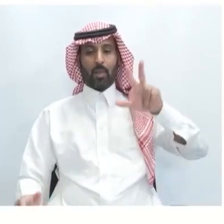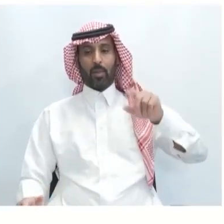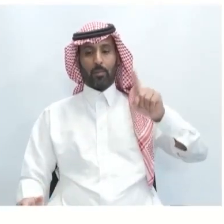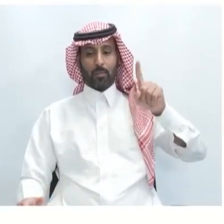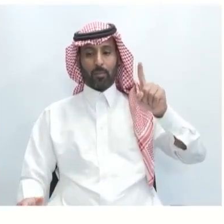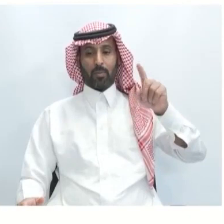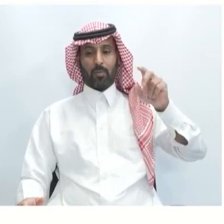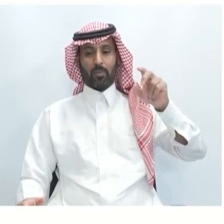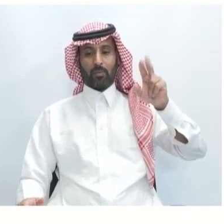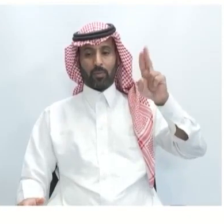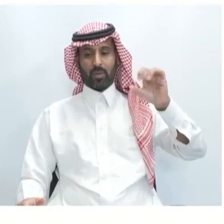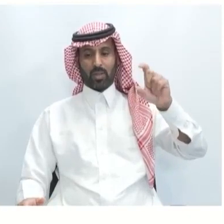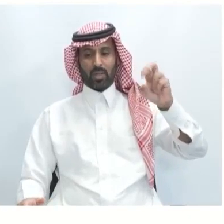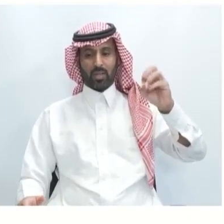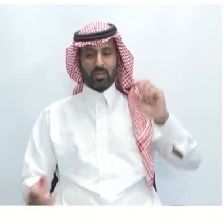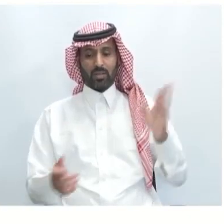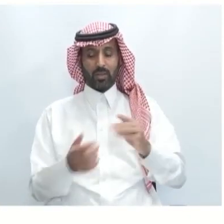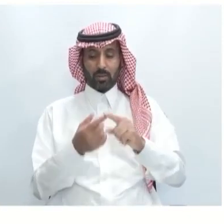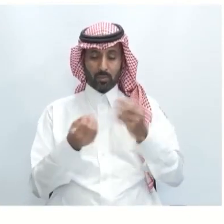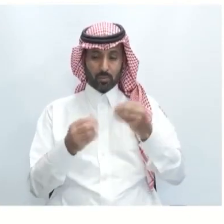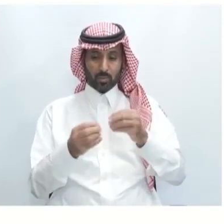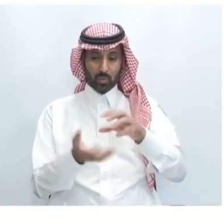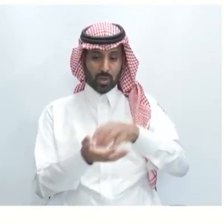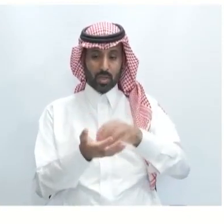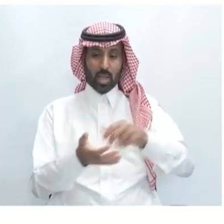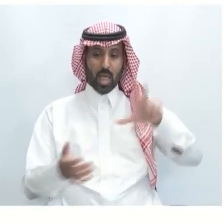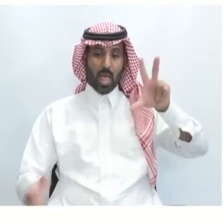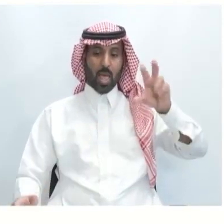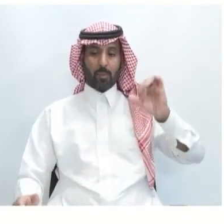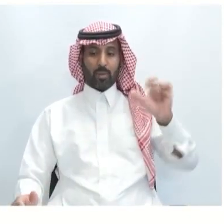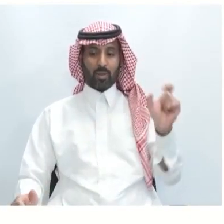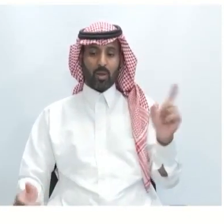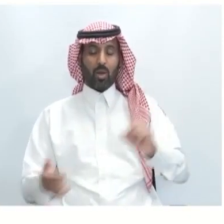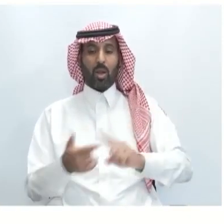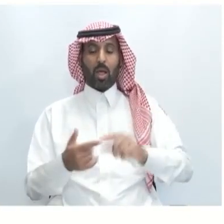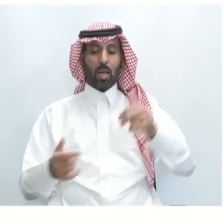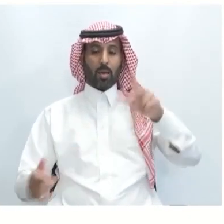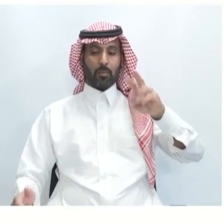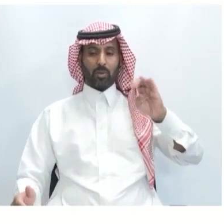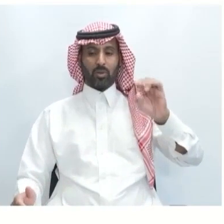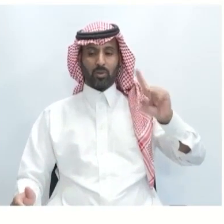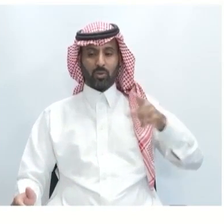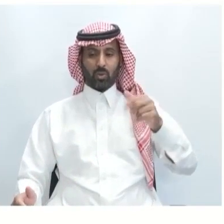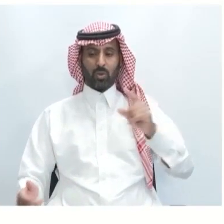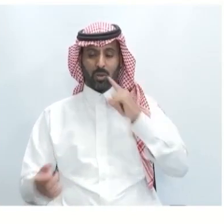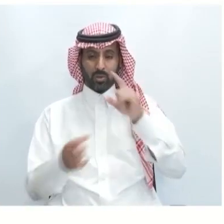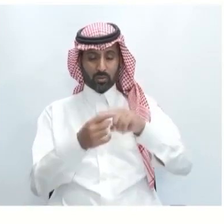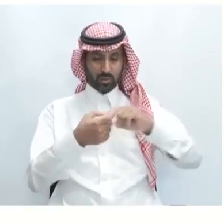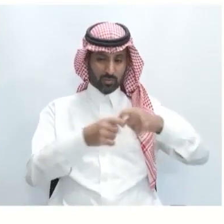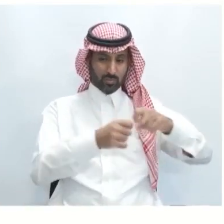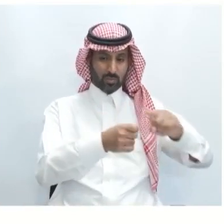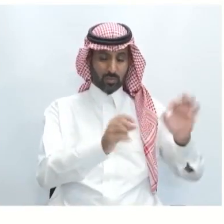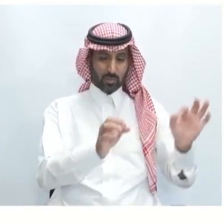ببتيديه وجود مجموعه الامين ومجموعه الكربوكسيل يعطيني مكان جدا رائع للارتباط فهو يعطيني مواضع ربط